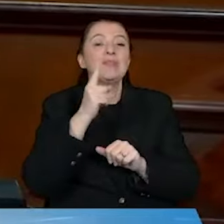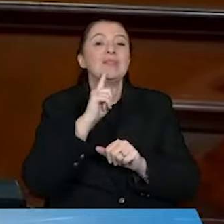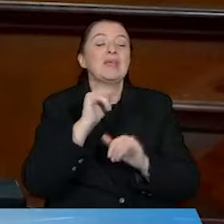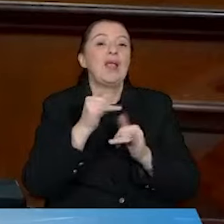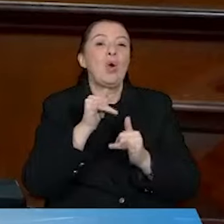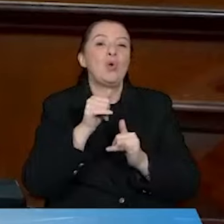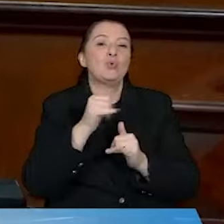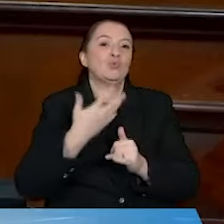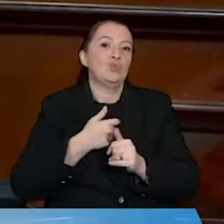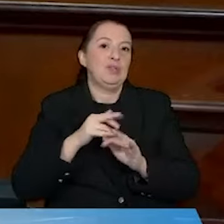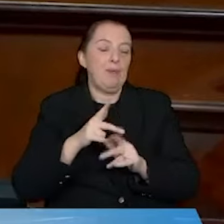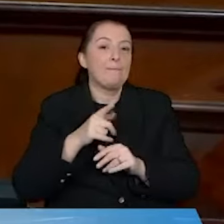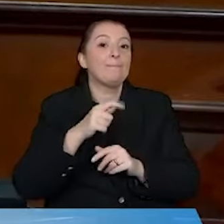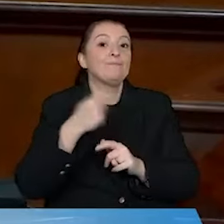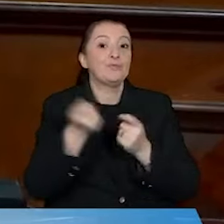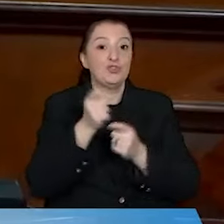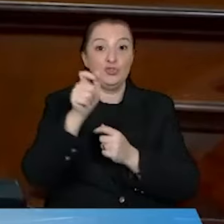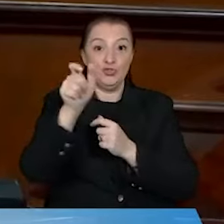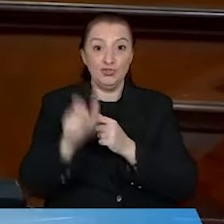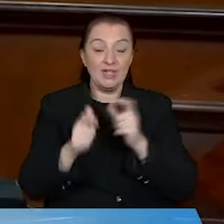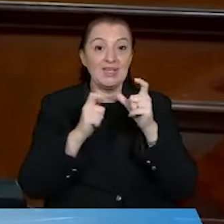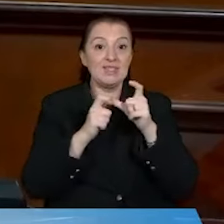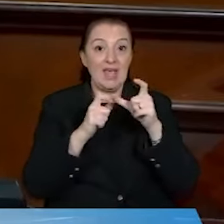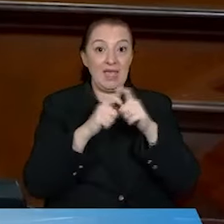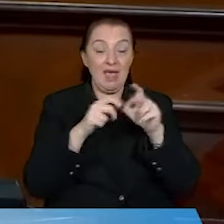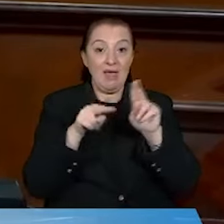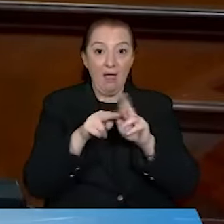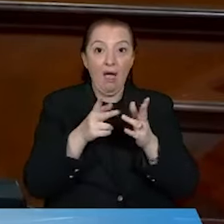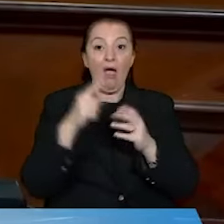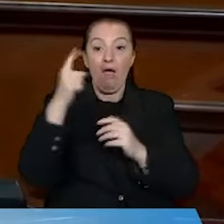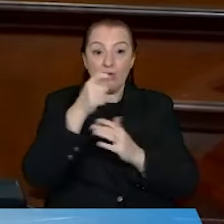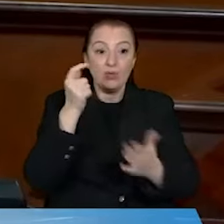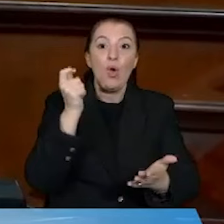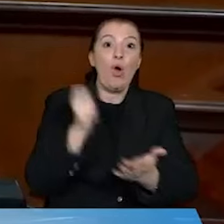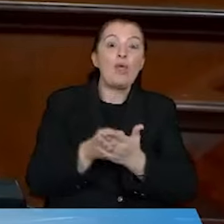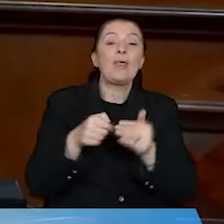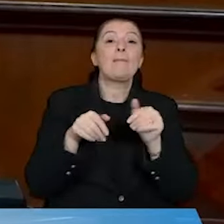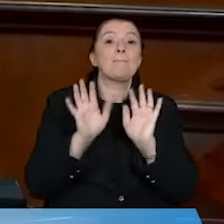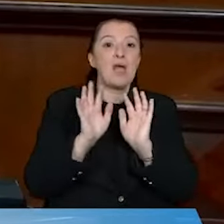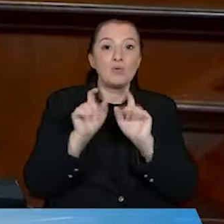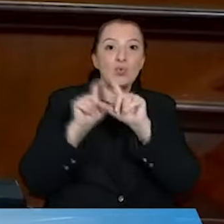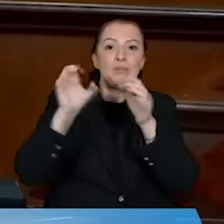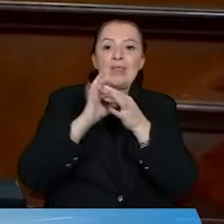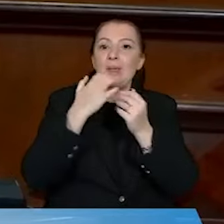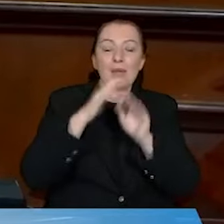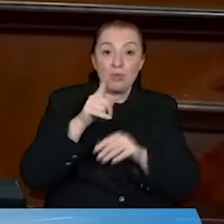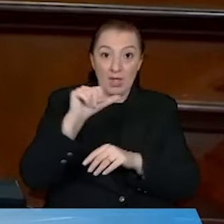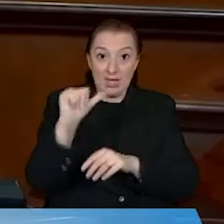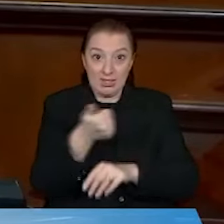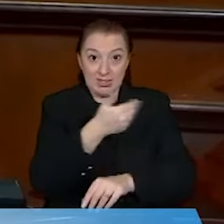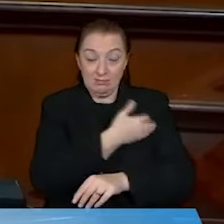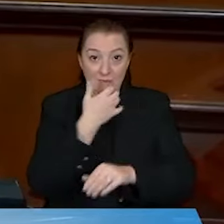SSK'sını, aidat ve faturalarını ödeyemeyen kurumdan ne beklenebilir? Bu yönetim anlayışıyla kaliteli hizmet üretilebilir mi?